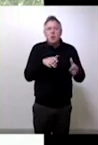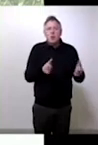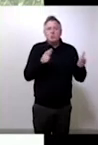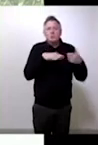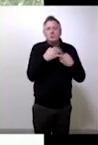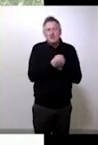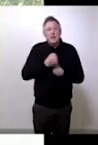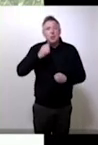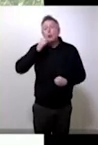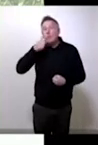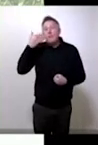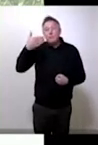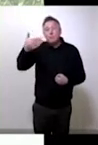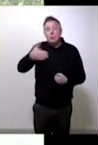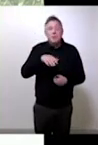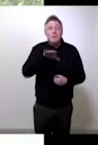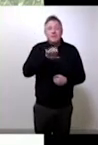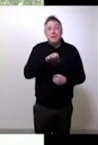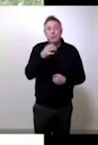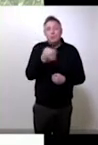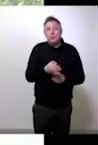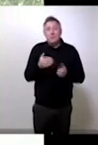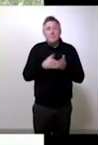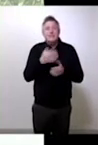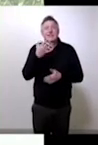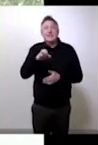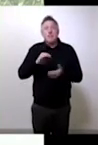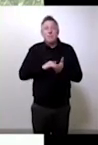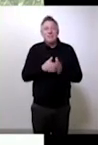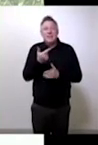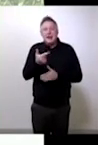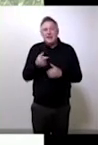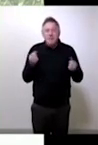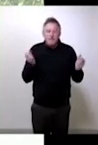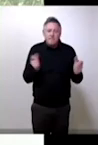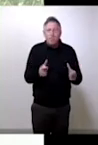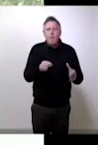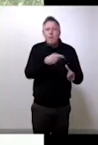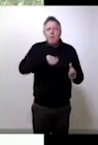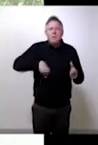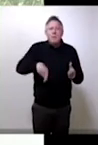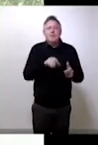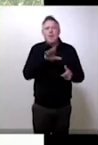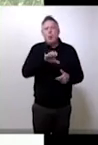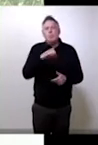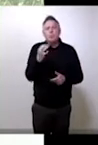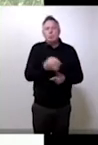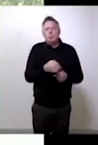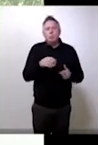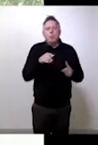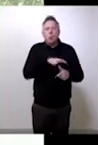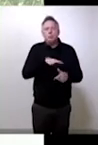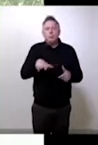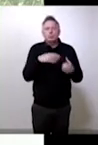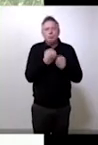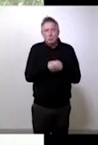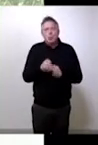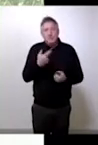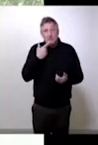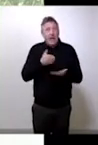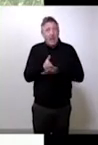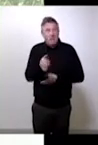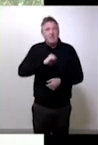40% de logements à partir de 1500 m². Donc, ce sont quand même des axes assez forts. Et puis, on est en